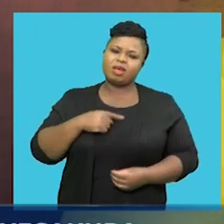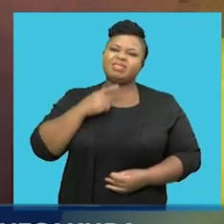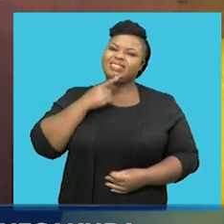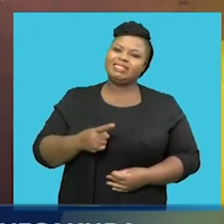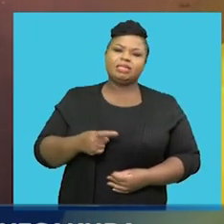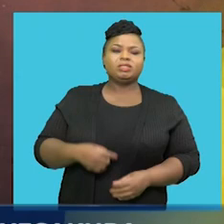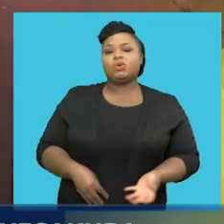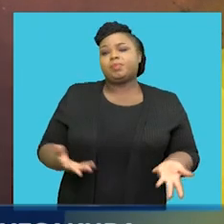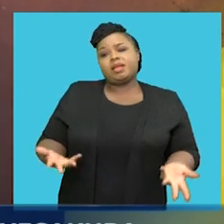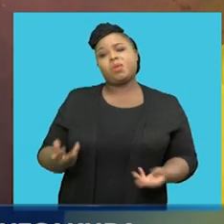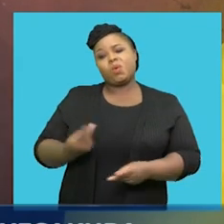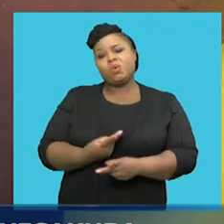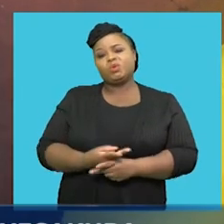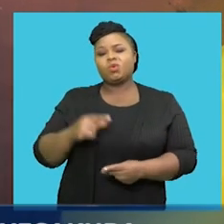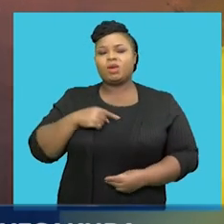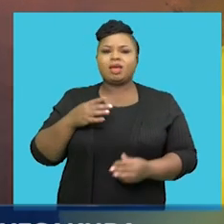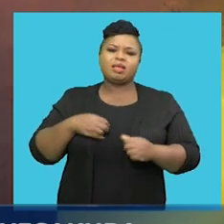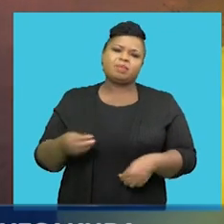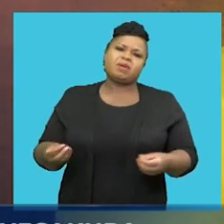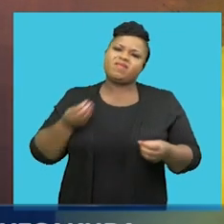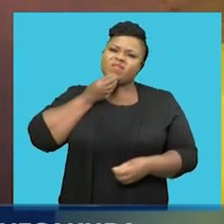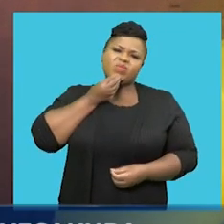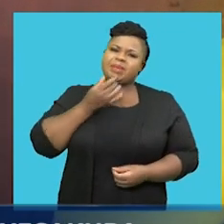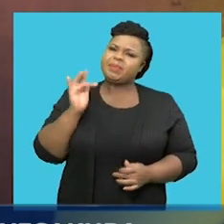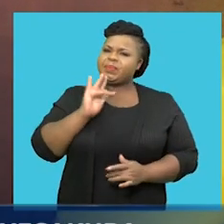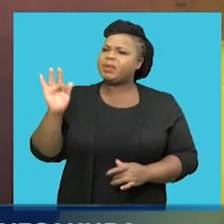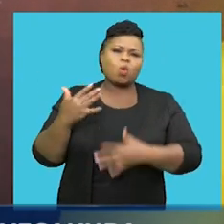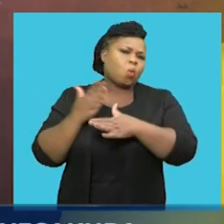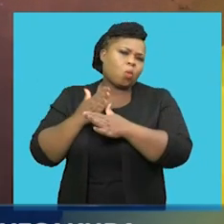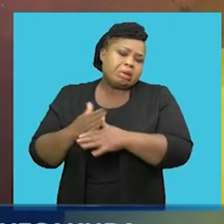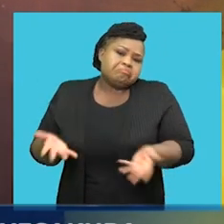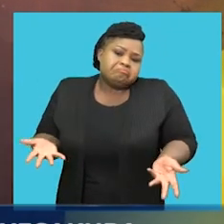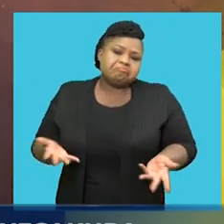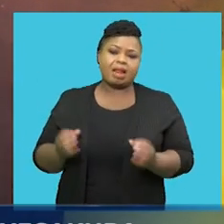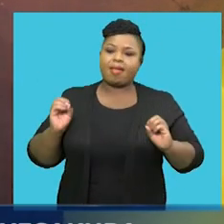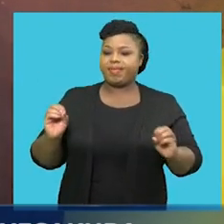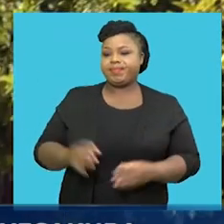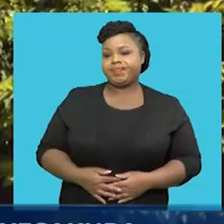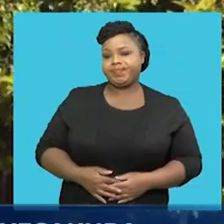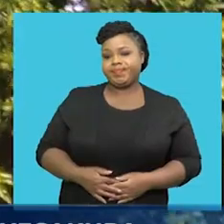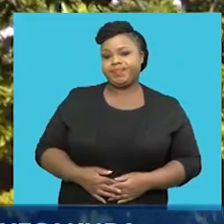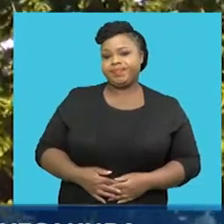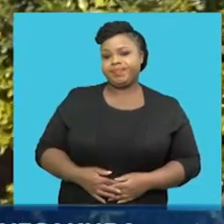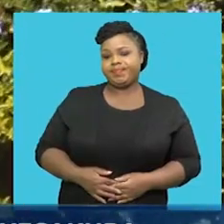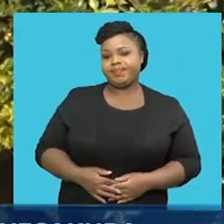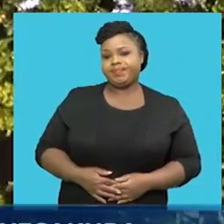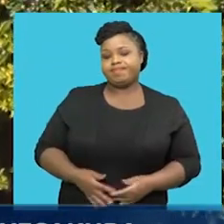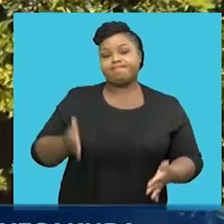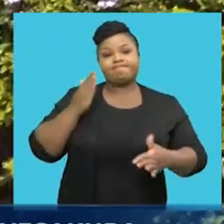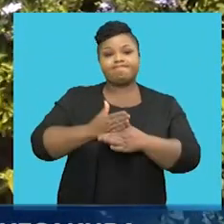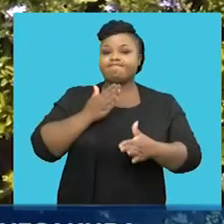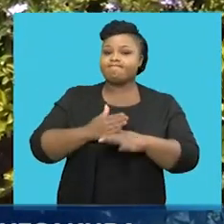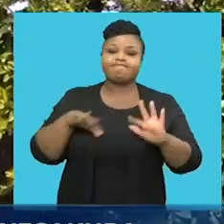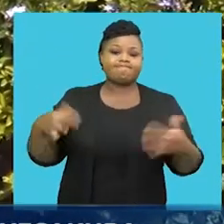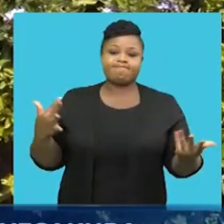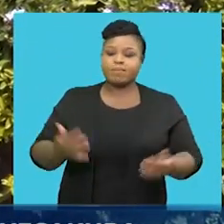dya hasi ka la mutini, a ni na munhu a tirhaka la ndlwini, ku hava munhu a tirhaka. Misebenzi ayikho,